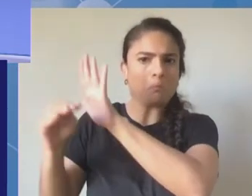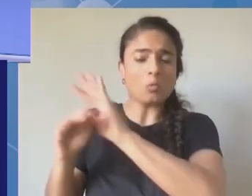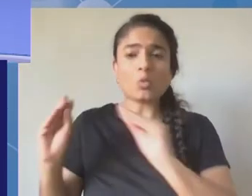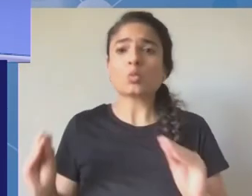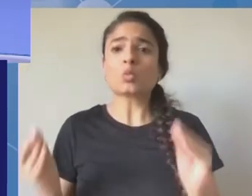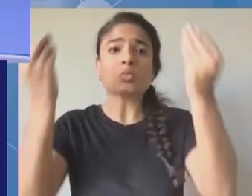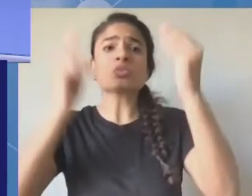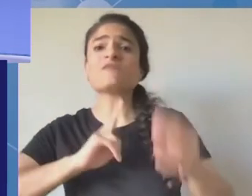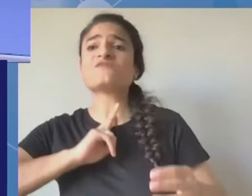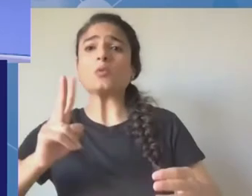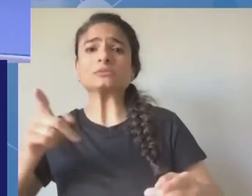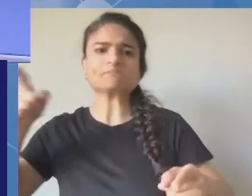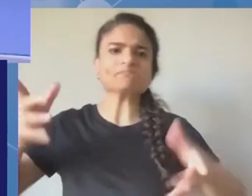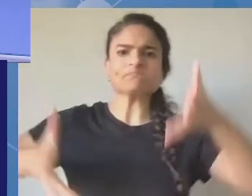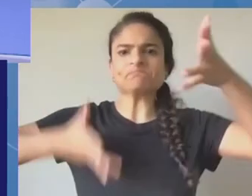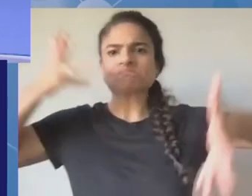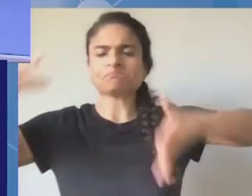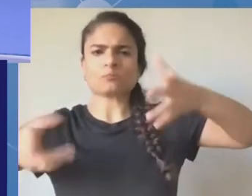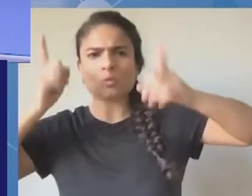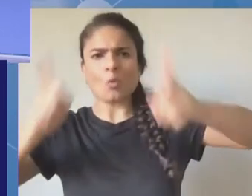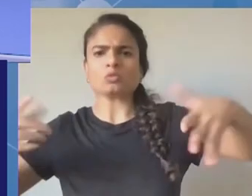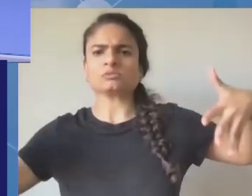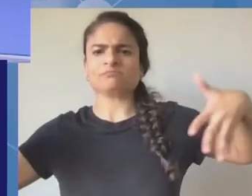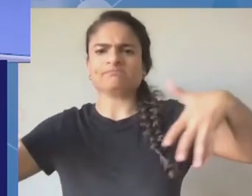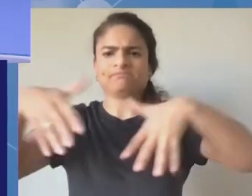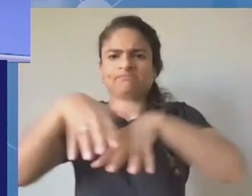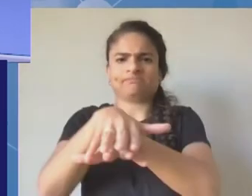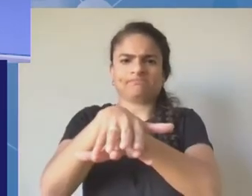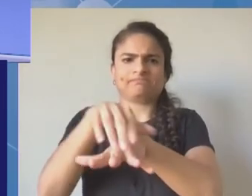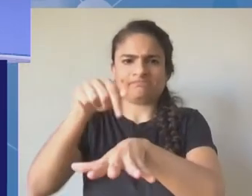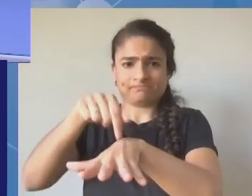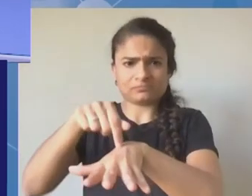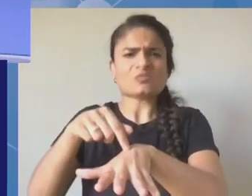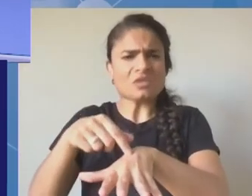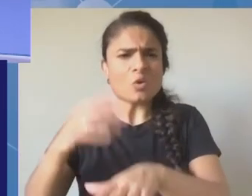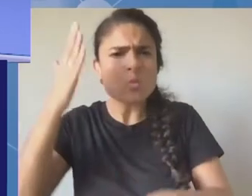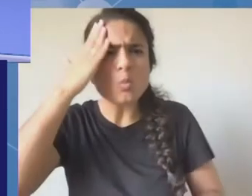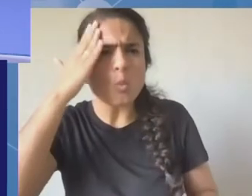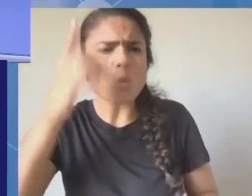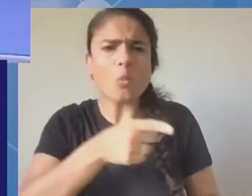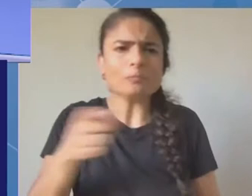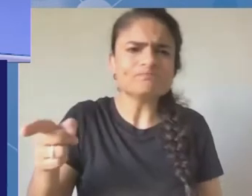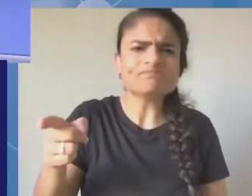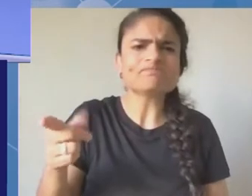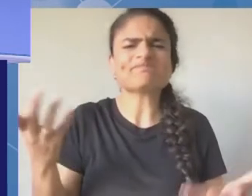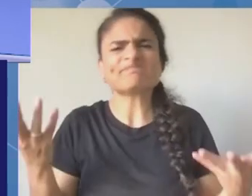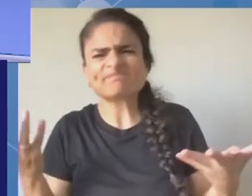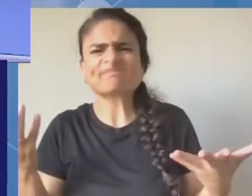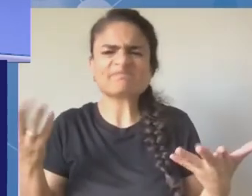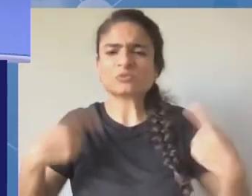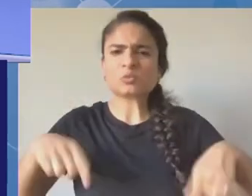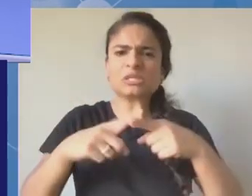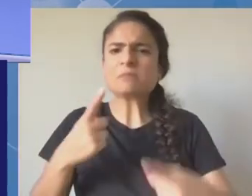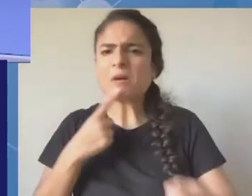些年轻人的心声，并没有总是被听取。